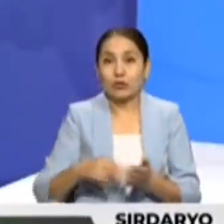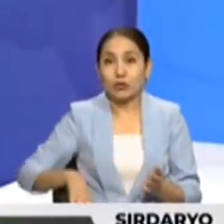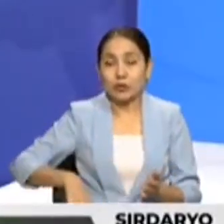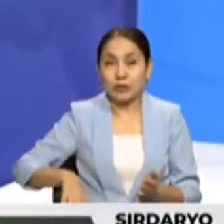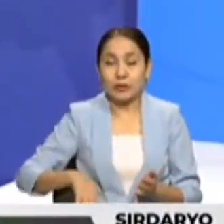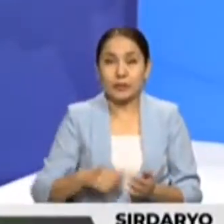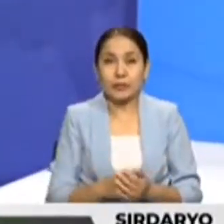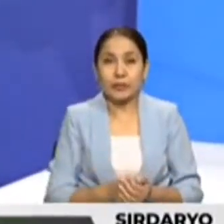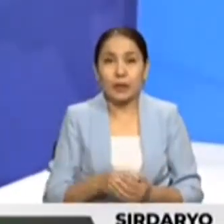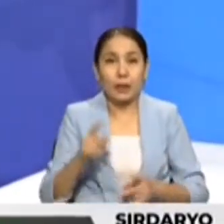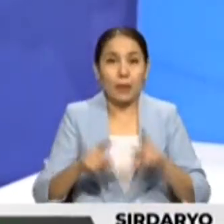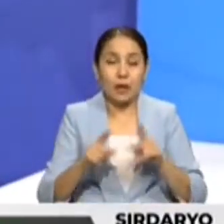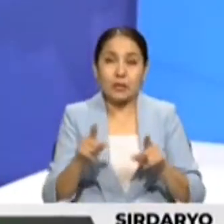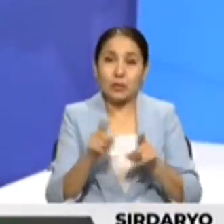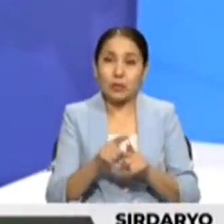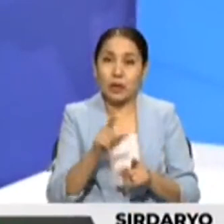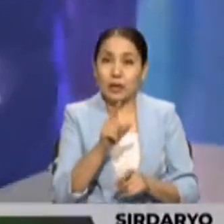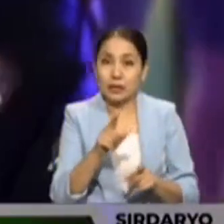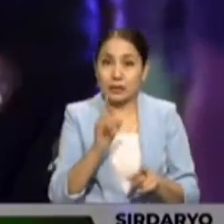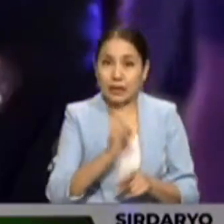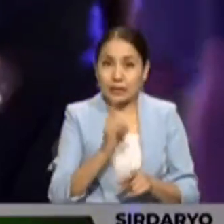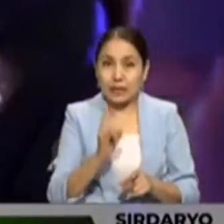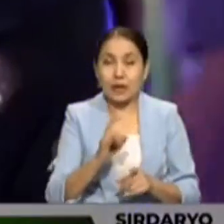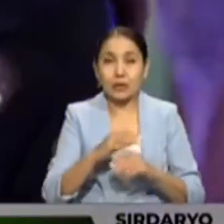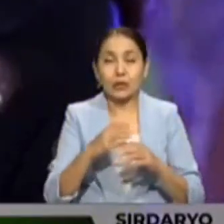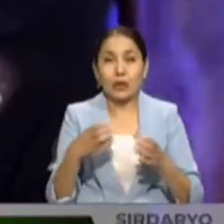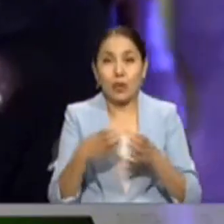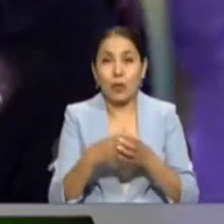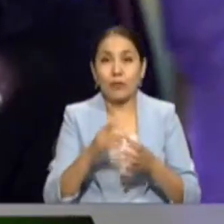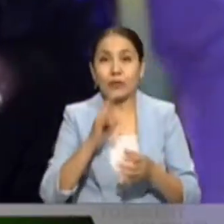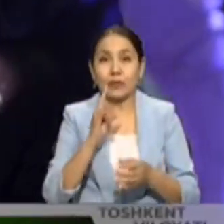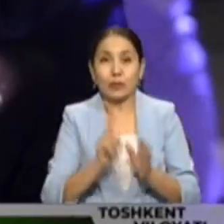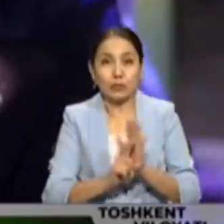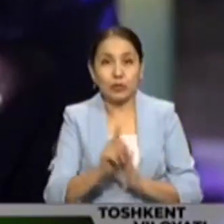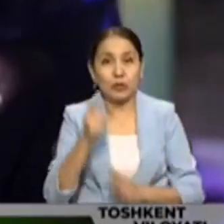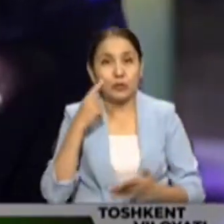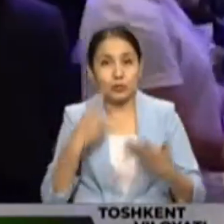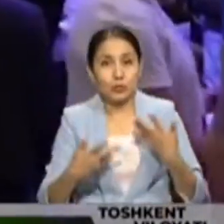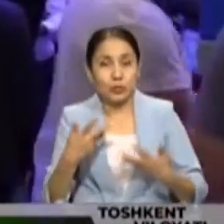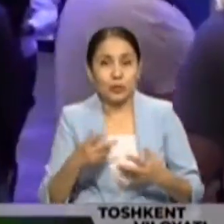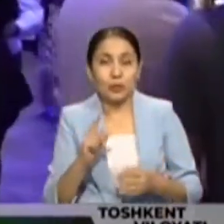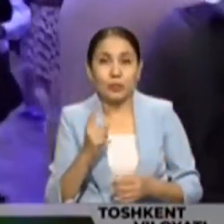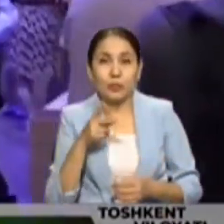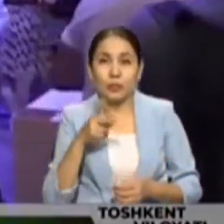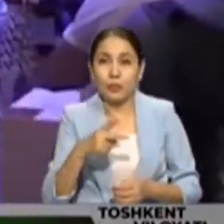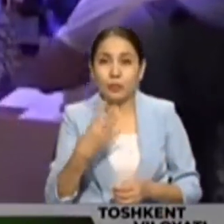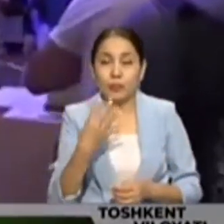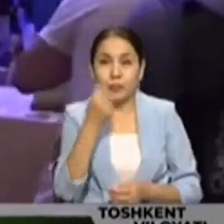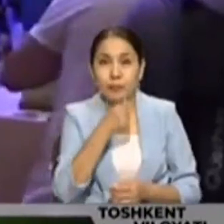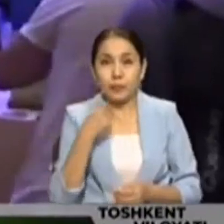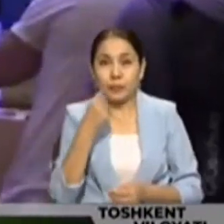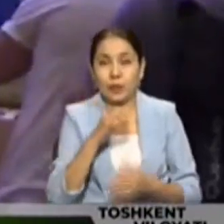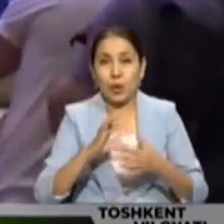Frenki Zapata. Ba'zilar bunday taksilarda ommaviy parvozlar yaqin yillar ichida boshlanishiga shubha bilan qarashmoqda. 2024